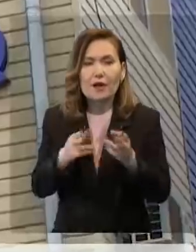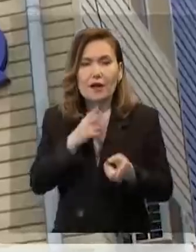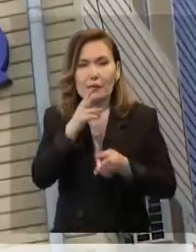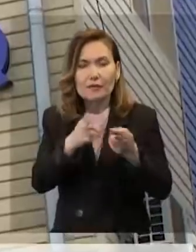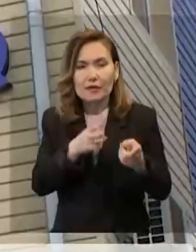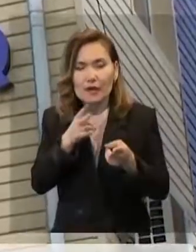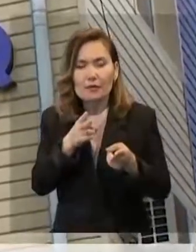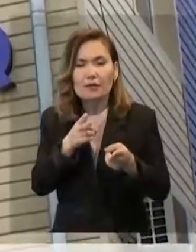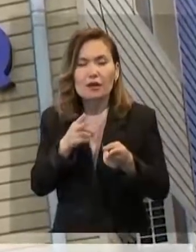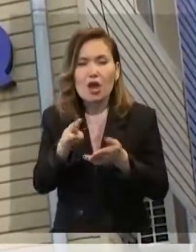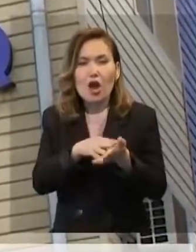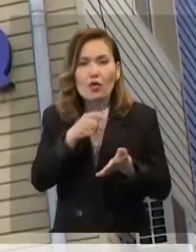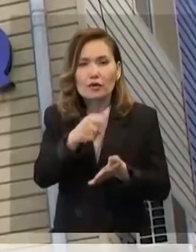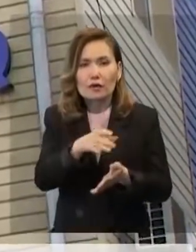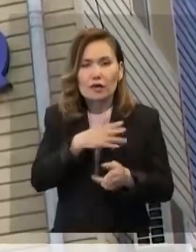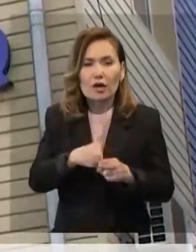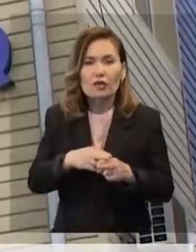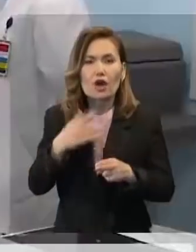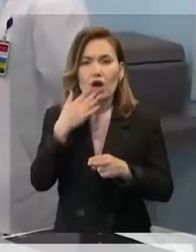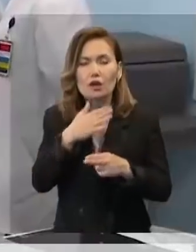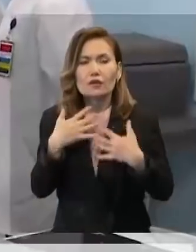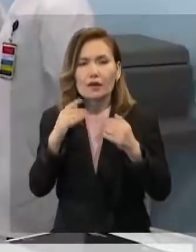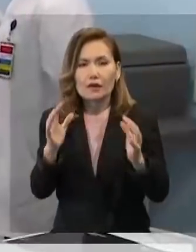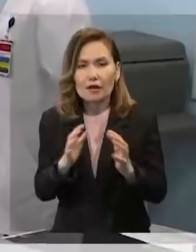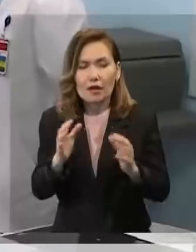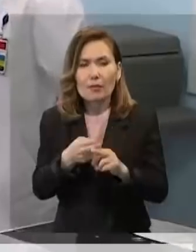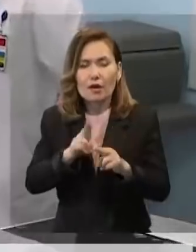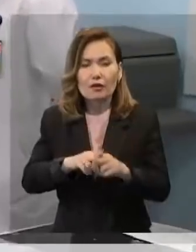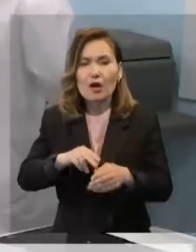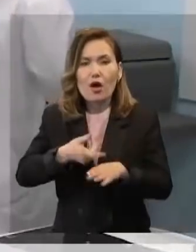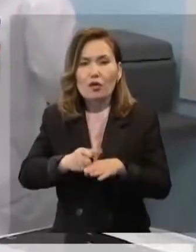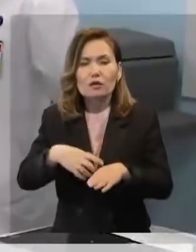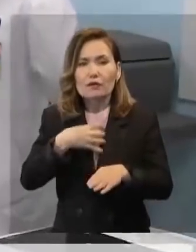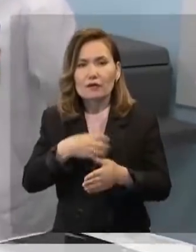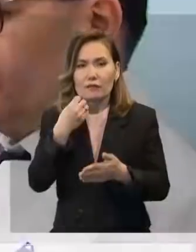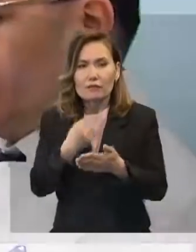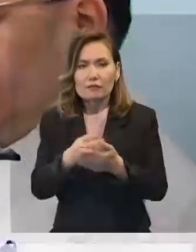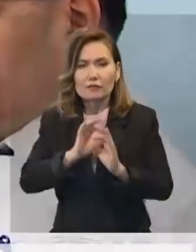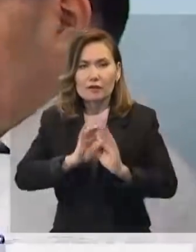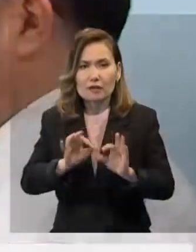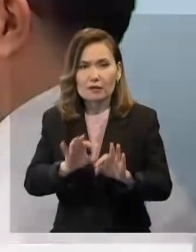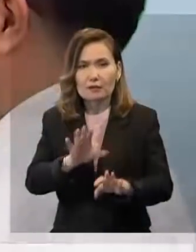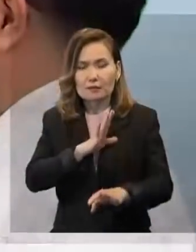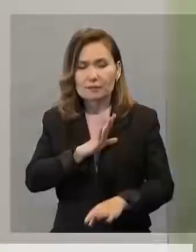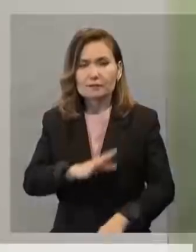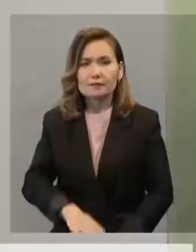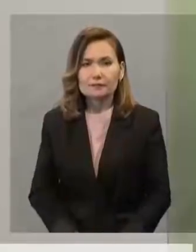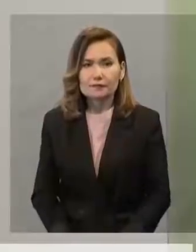айтып, өтініштерін жеткізді. Жиында ұлт денсаулығы Аманаттың басты басымдықтарының бірі екені айтылды.